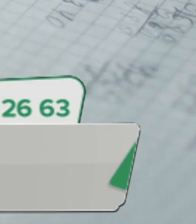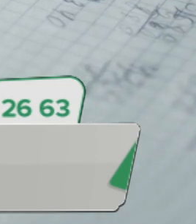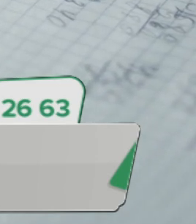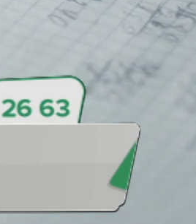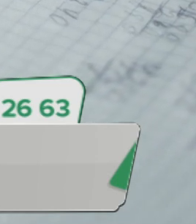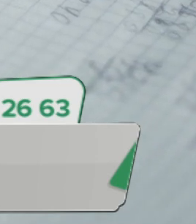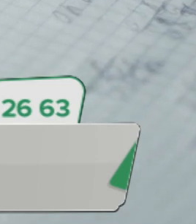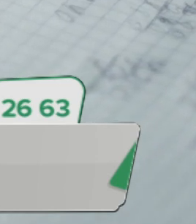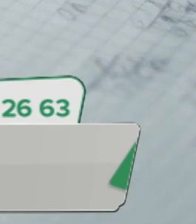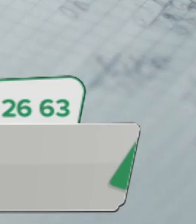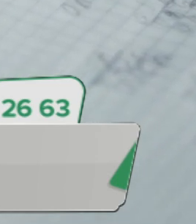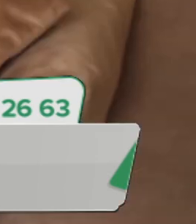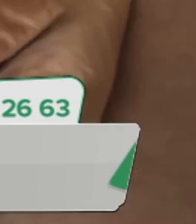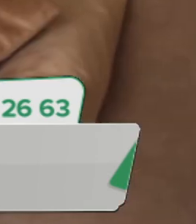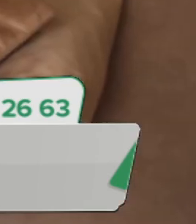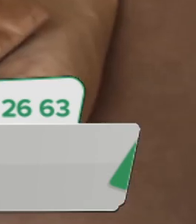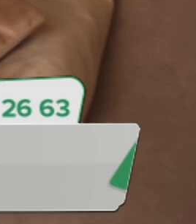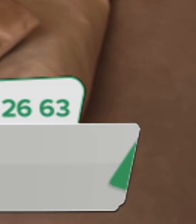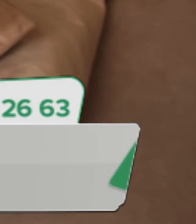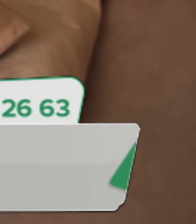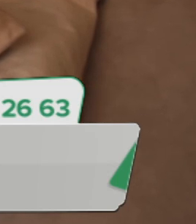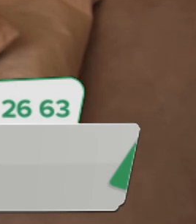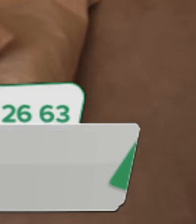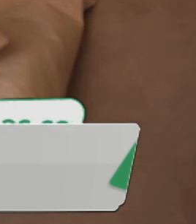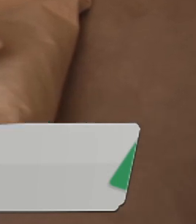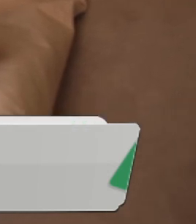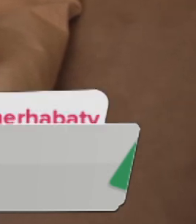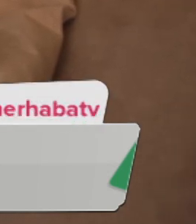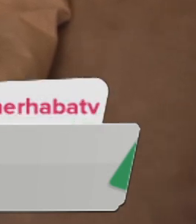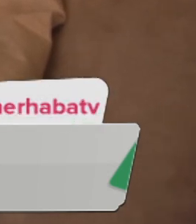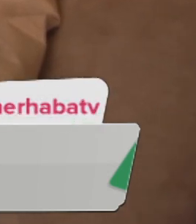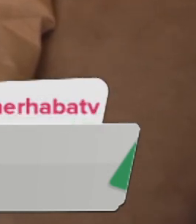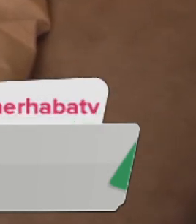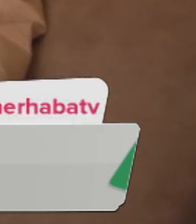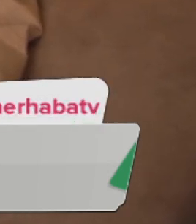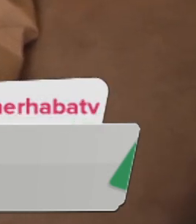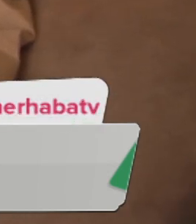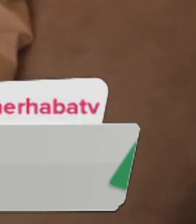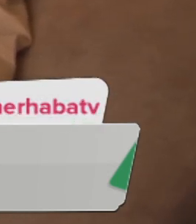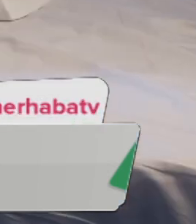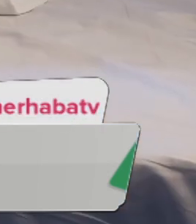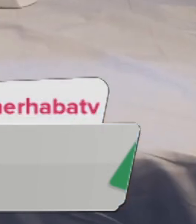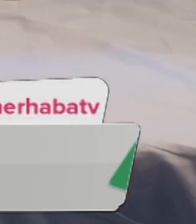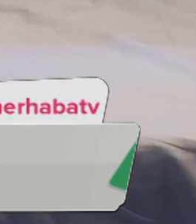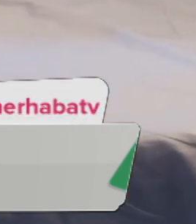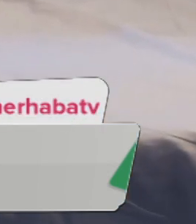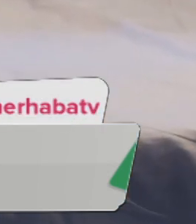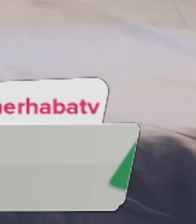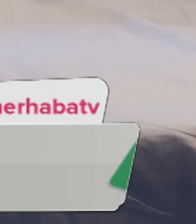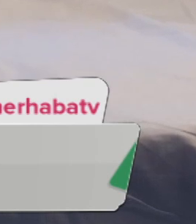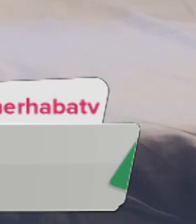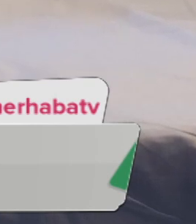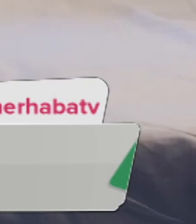yapmayı gerektiren dersleri masada, diğerlerini de kanepeye uzanarak çalışmayı tercih ederler. Oysa böyle